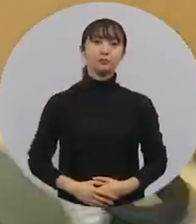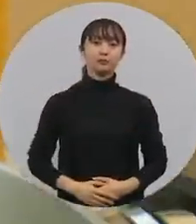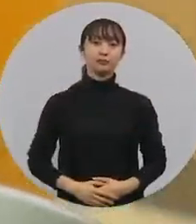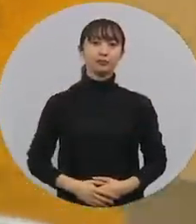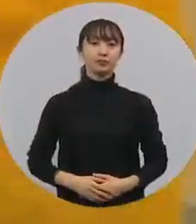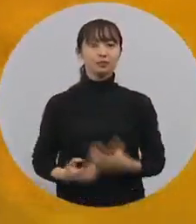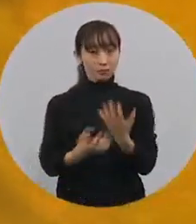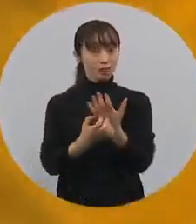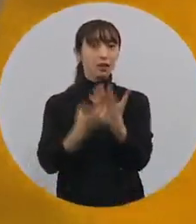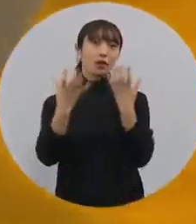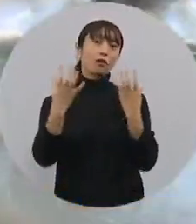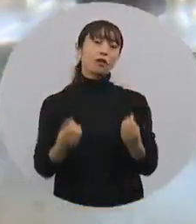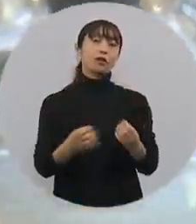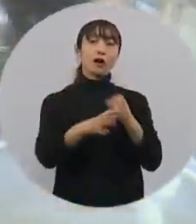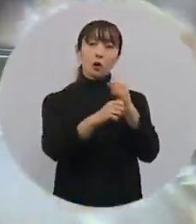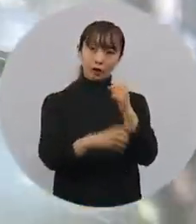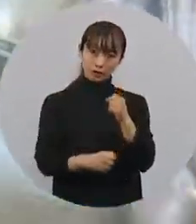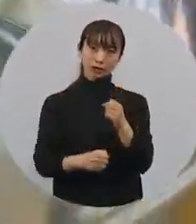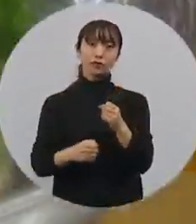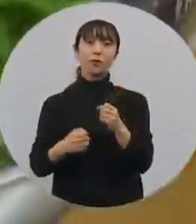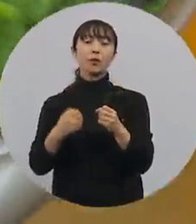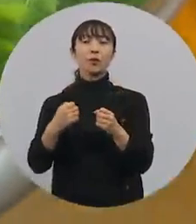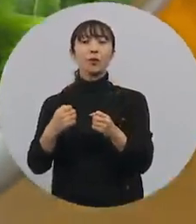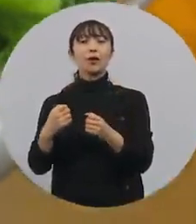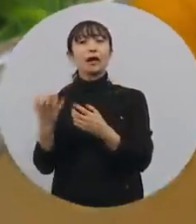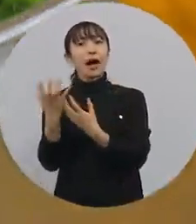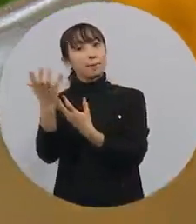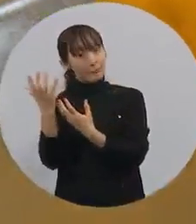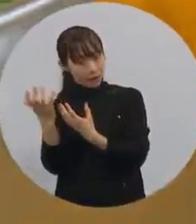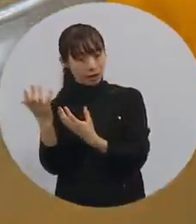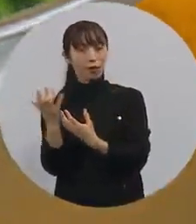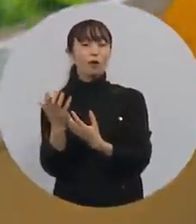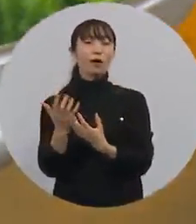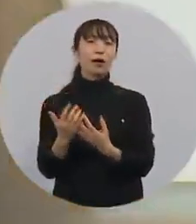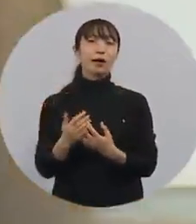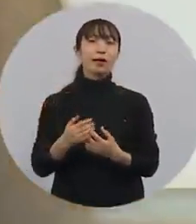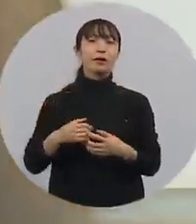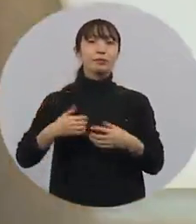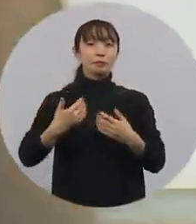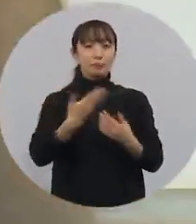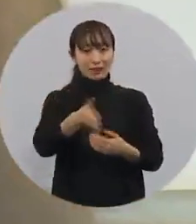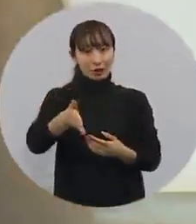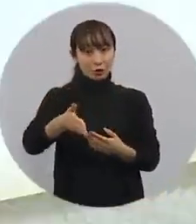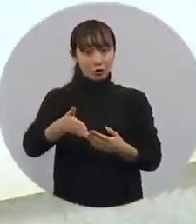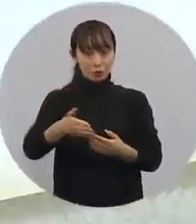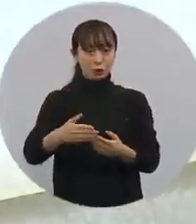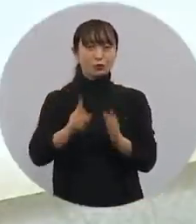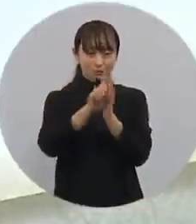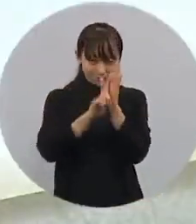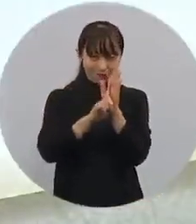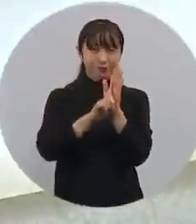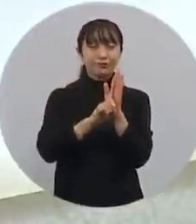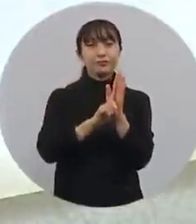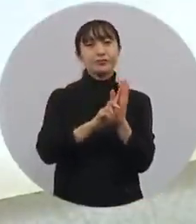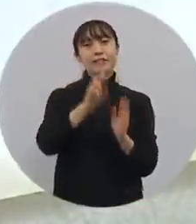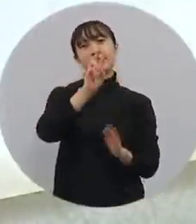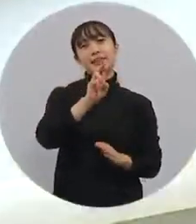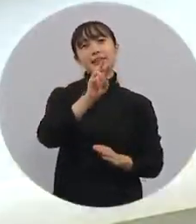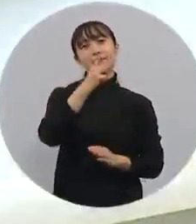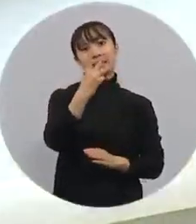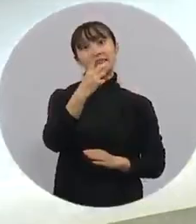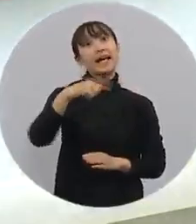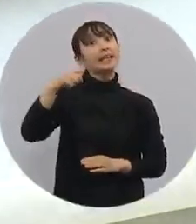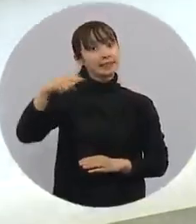茹で上がったほうれん草と大根の葉は水で冷やしてよく絞り、それぞれ2センチ幅に切り分けます